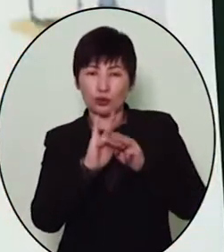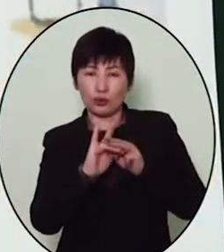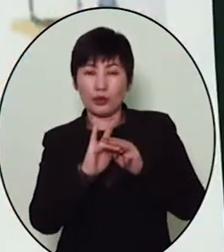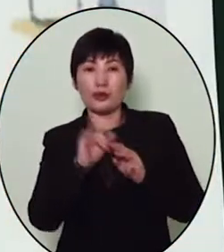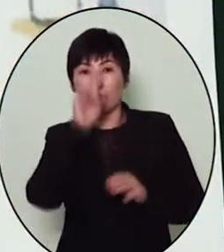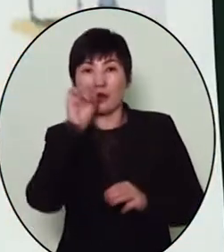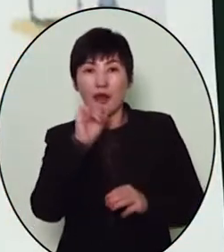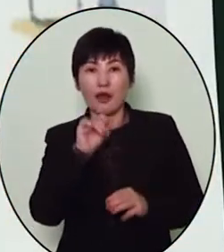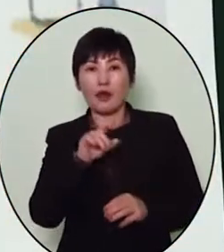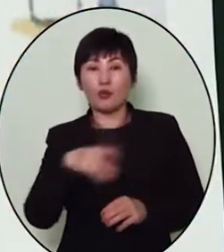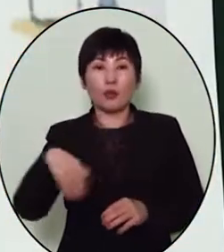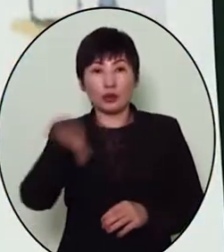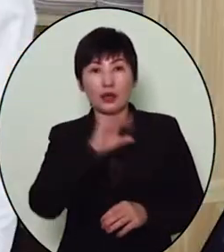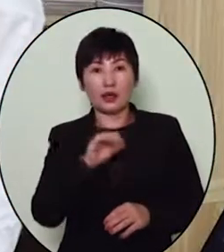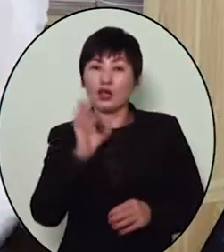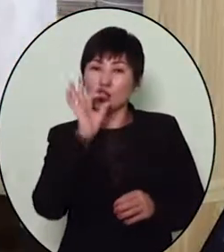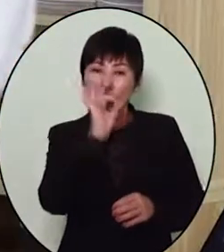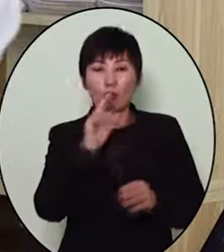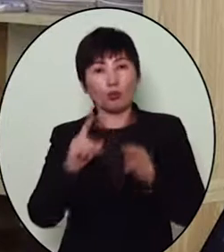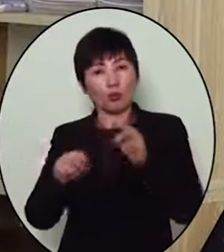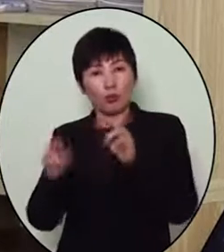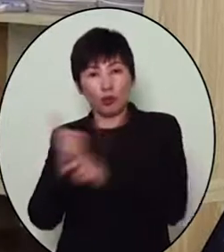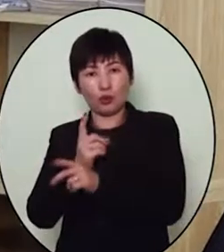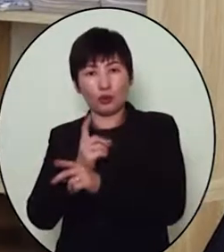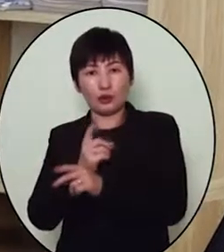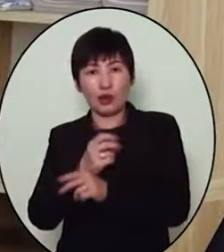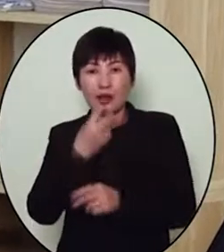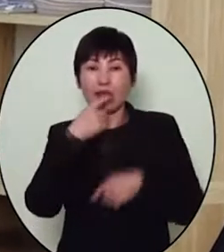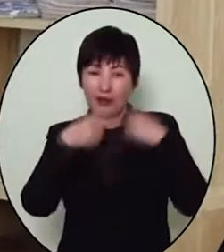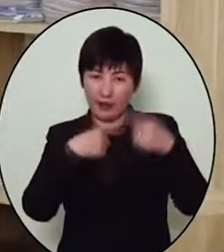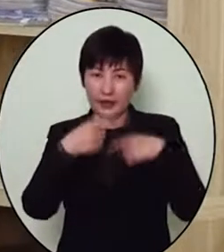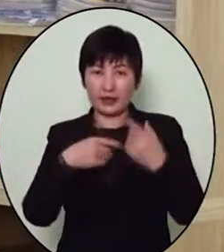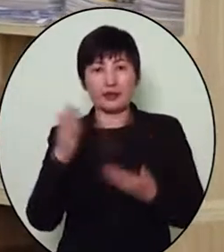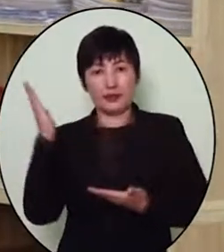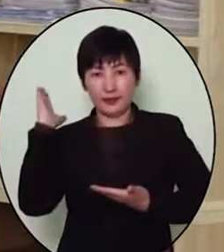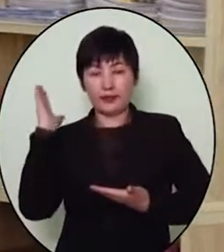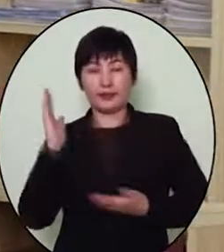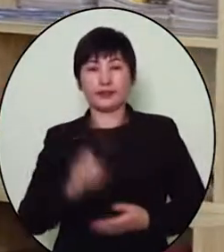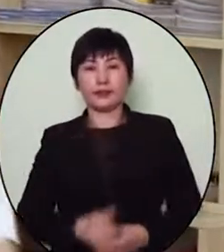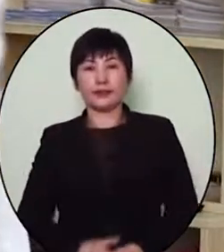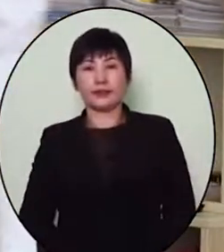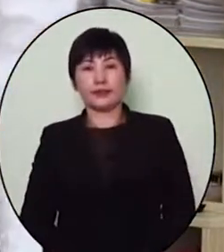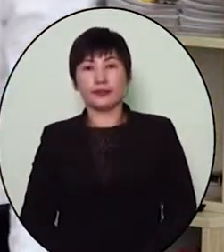суусан байна вэ? Бүгдээрээ зөв бурууг нь олж ярилцъя.